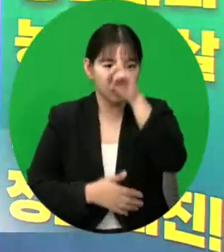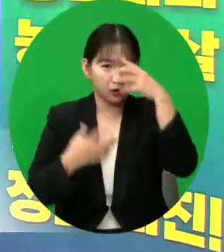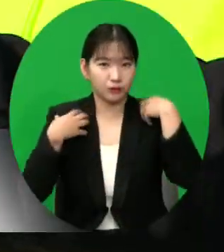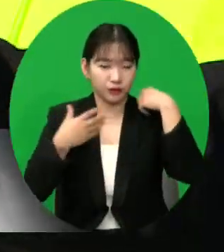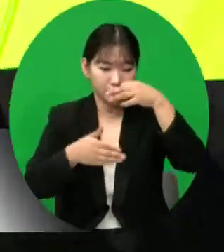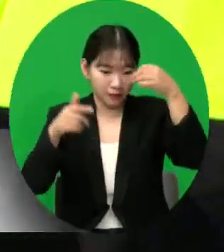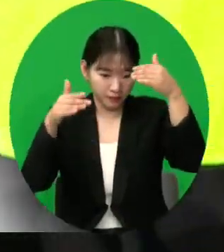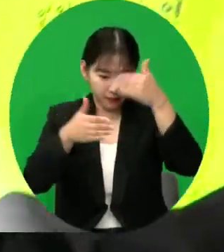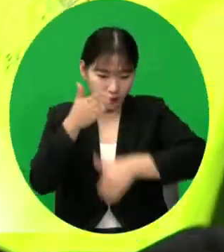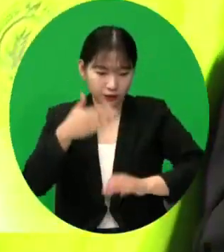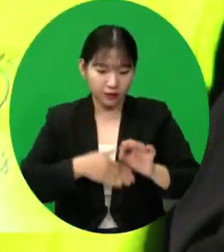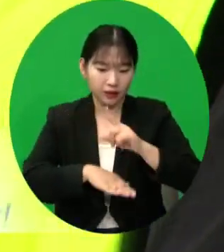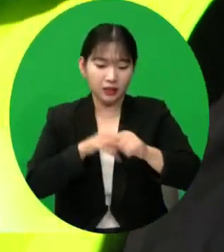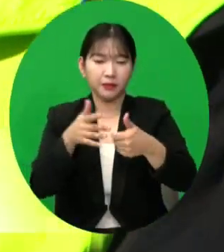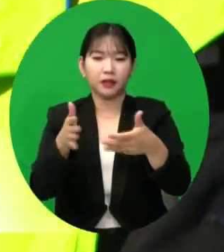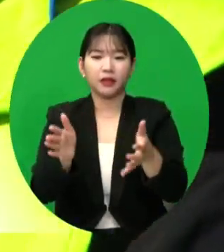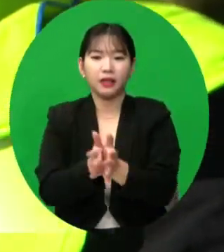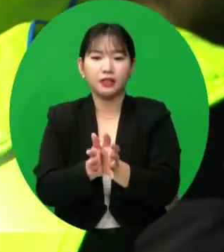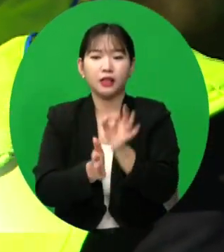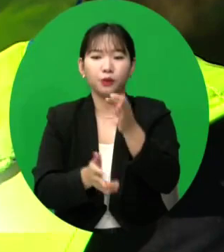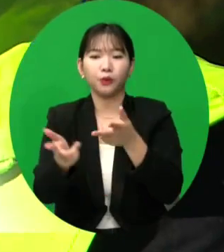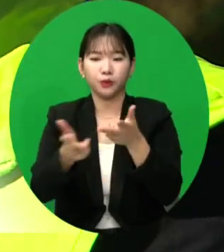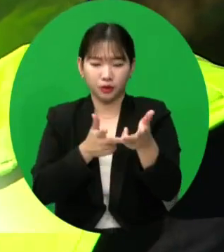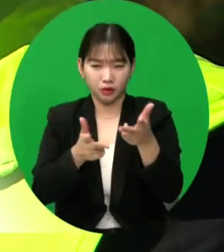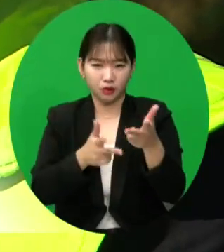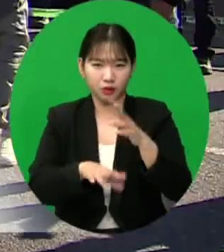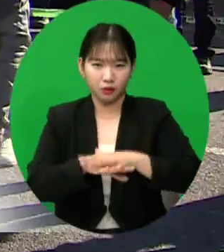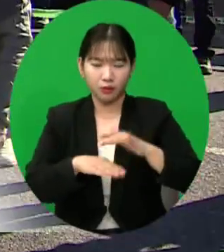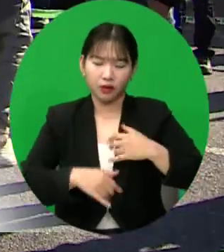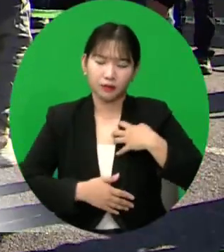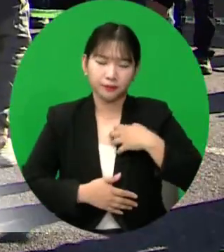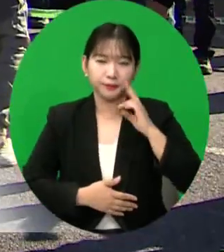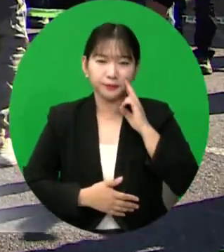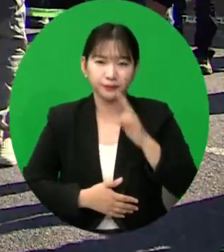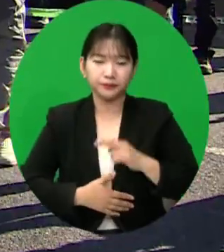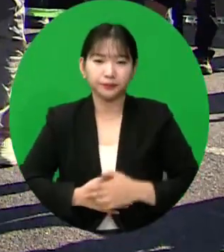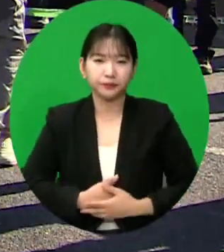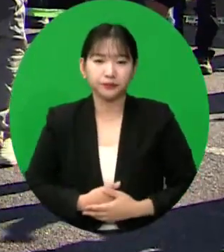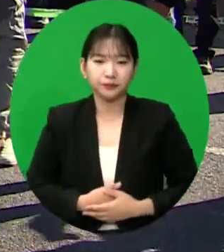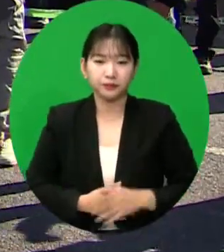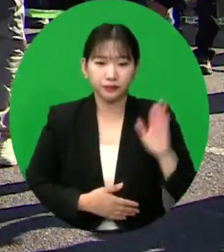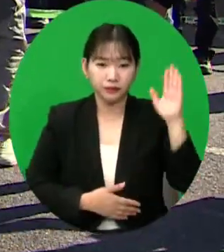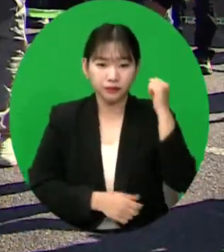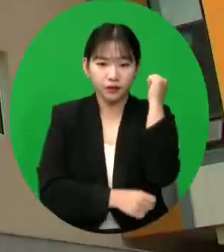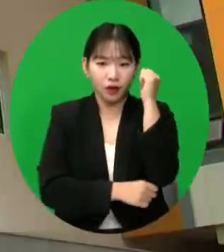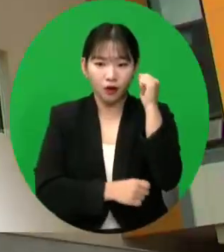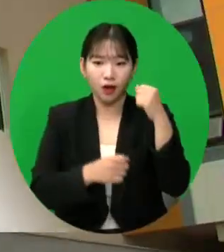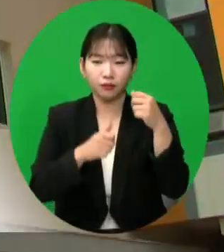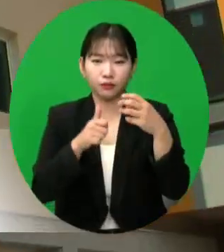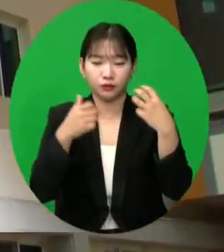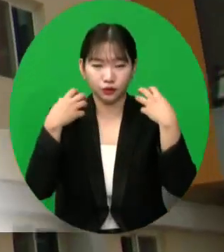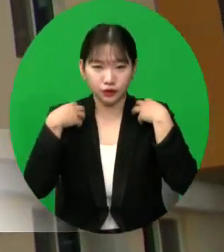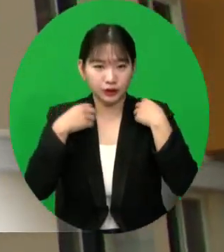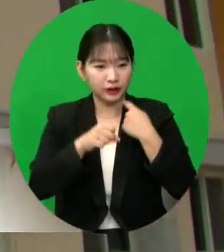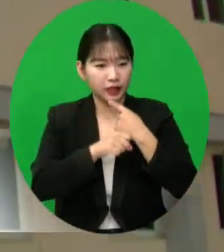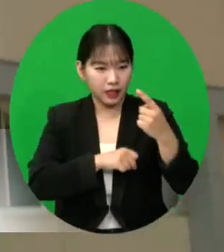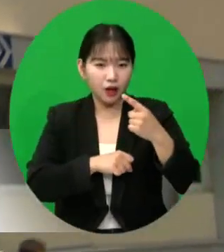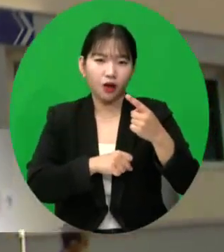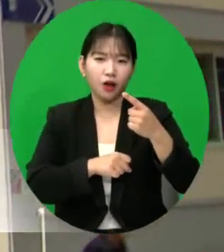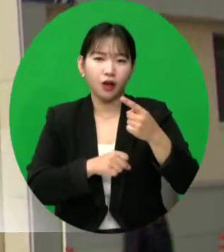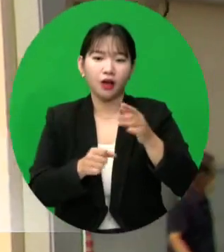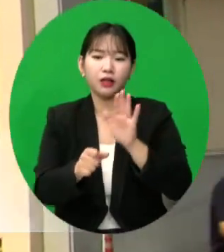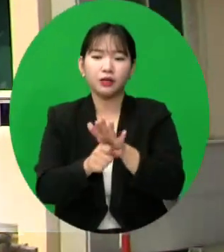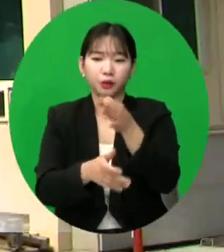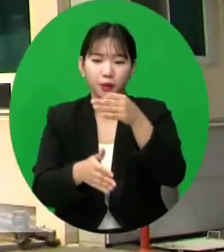삭감에 따른 지자체의 농업보조금 조정도 농민들의 우려를 키웠습니다. 최근 영암군은 내년 교부세 삭감 등을